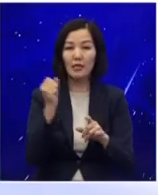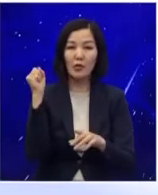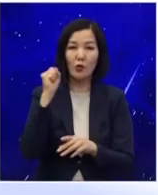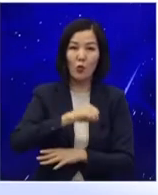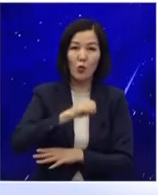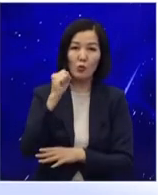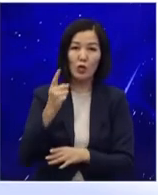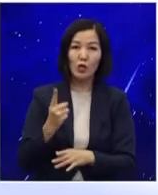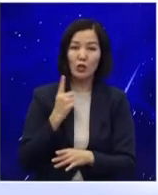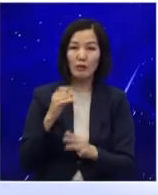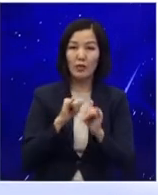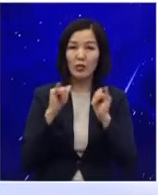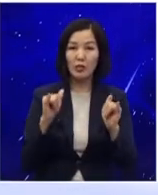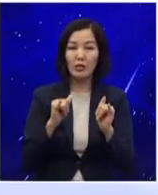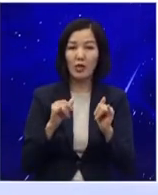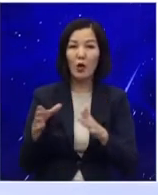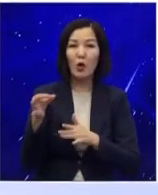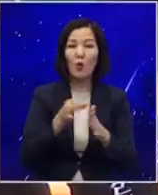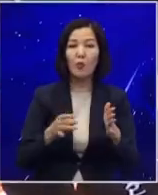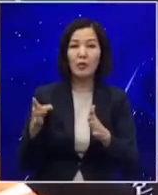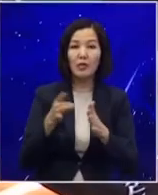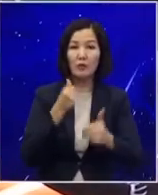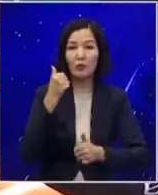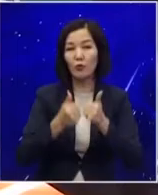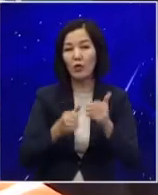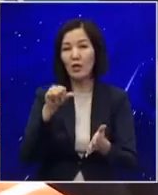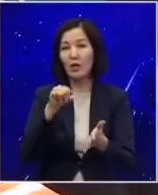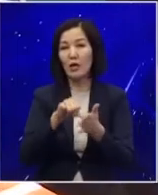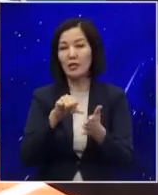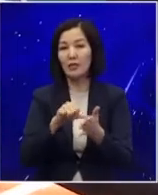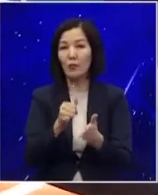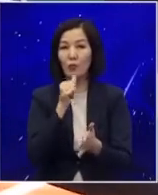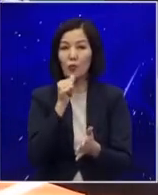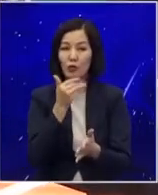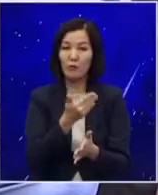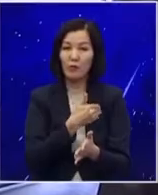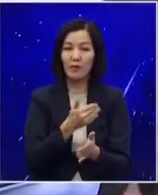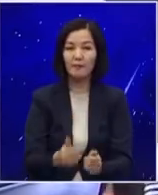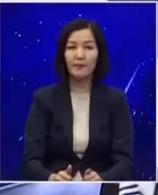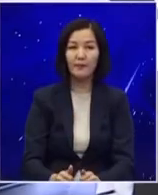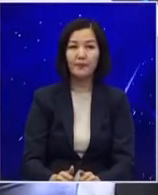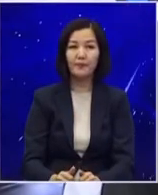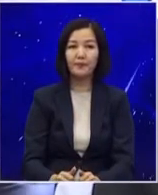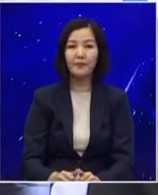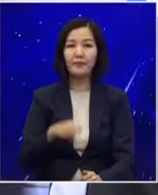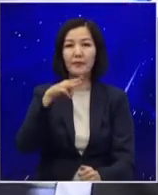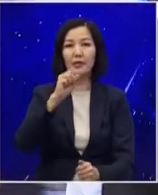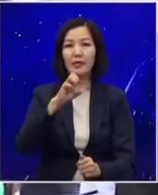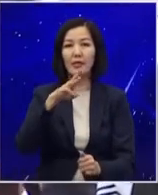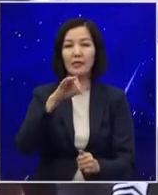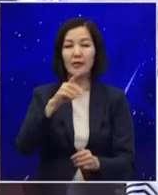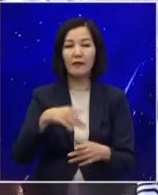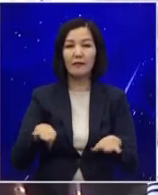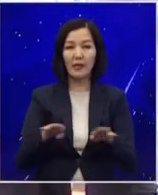күрестен шеберлігін шыңдау. Артынша облыс және республикалық турнирлерде бағымды сынап көрсем дейді. Осы Абдуәли ағамыз келіп, қол